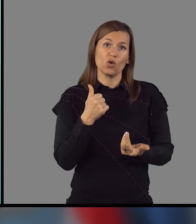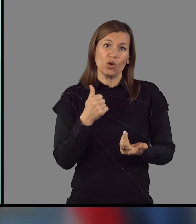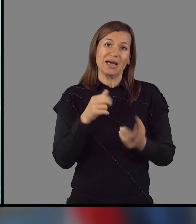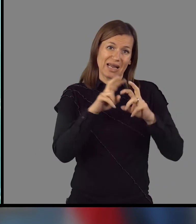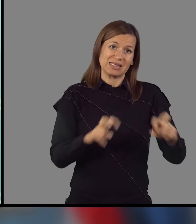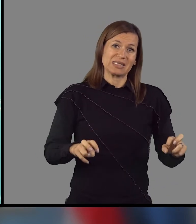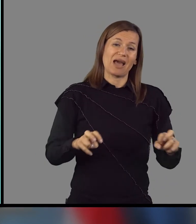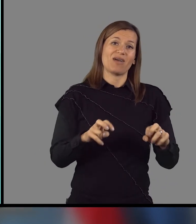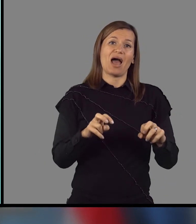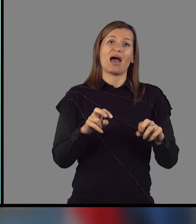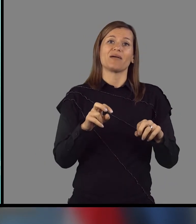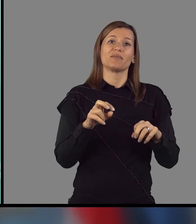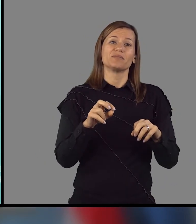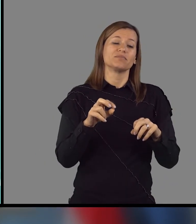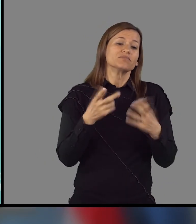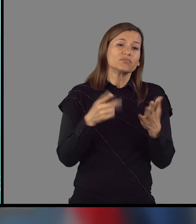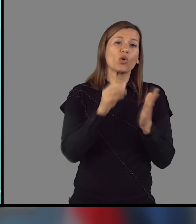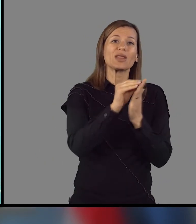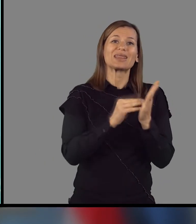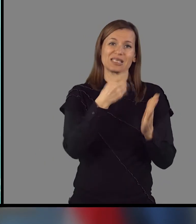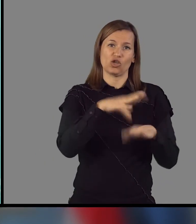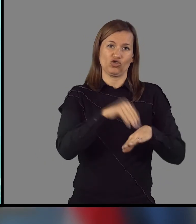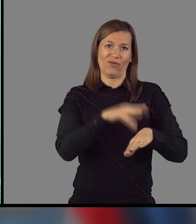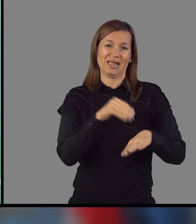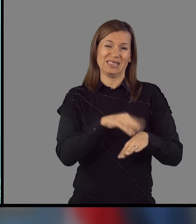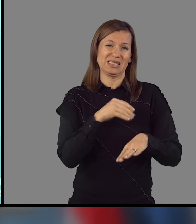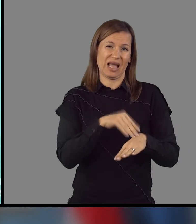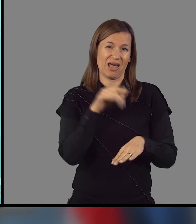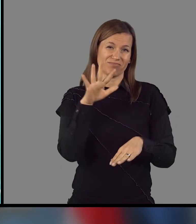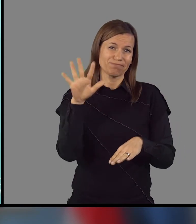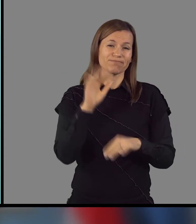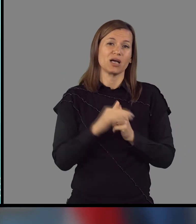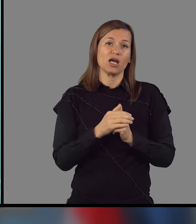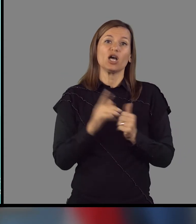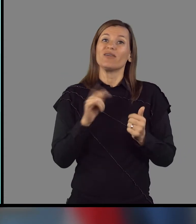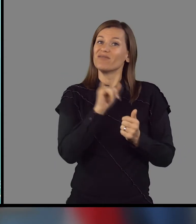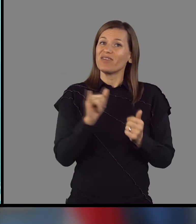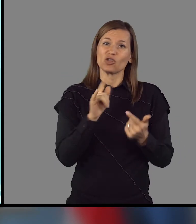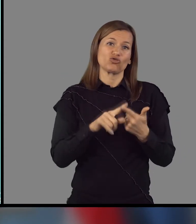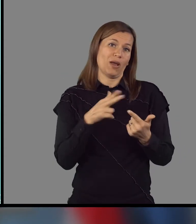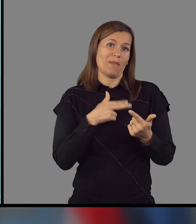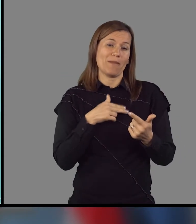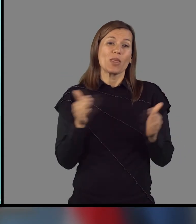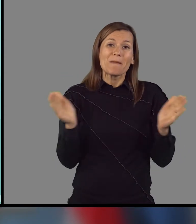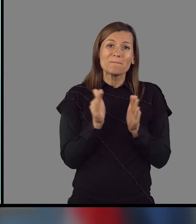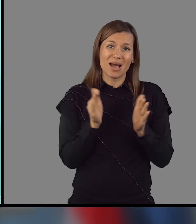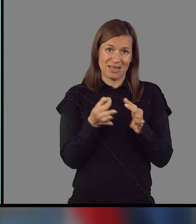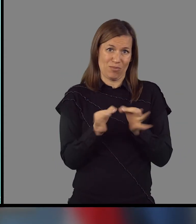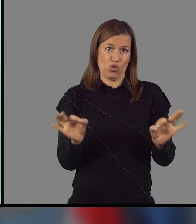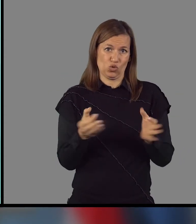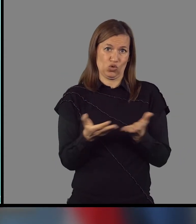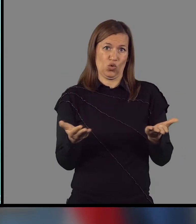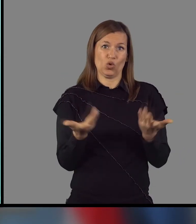To je bila raziskava oziroma podatki iz Švedske, o tem govorimo, predvidevam. Vedno, kadar imamo mi